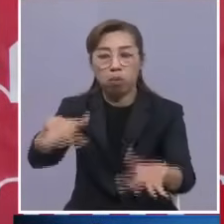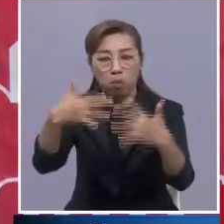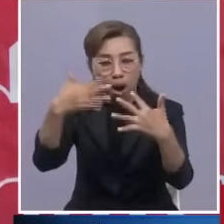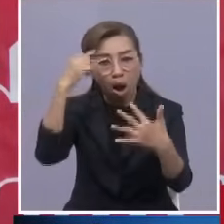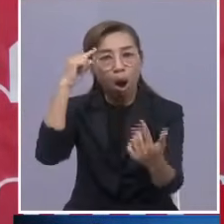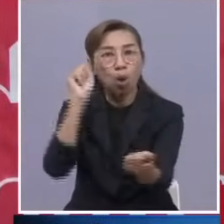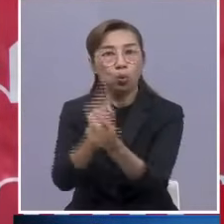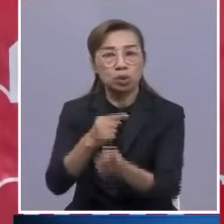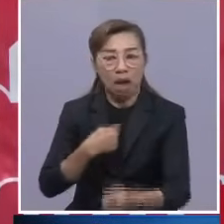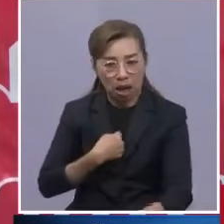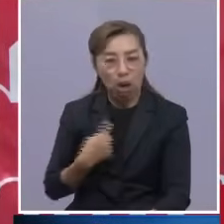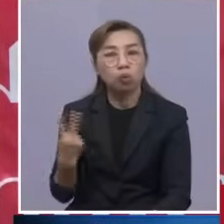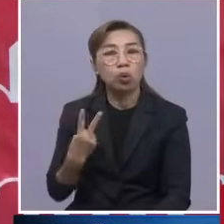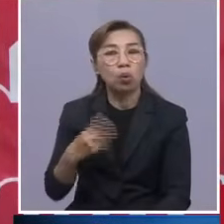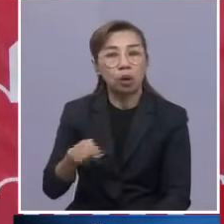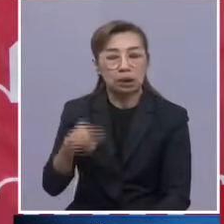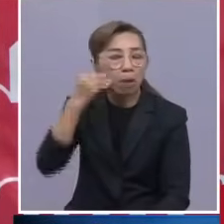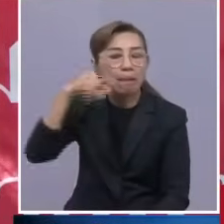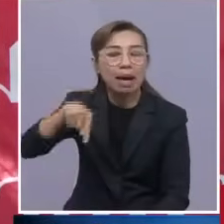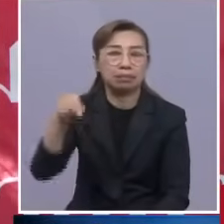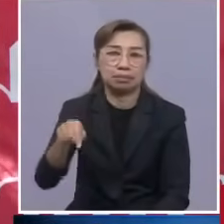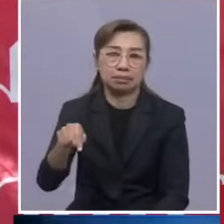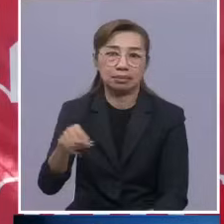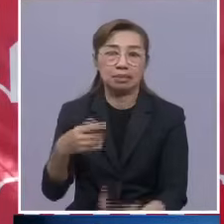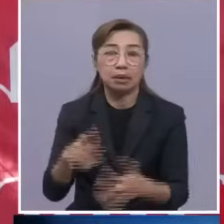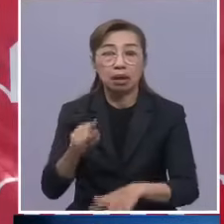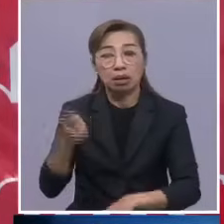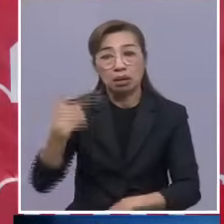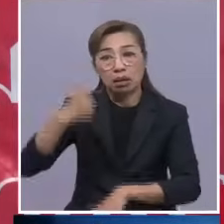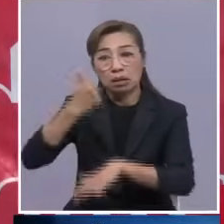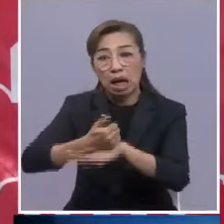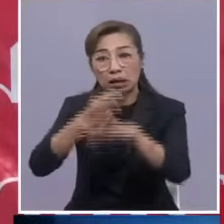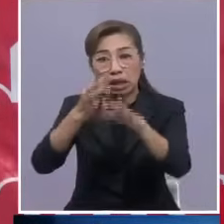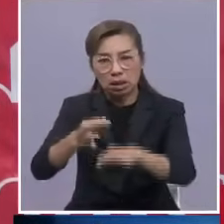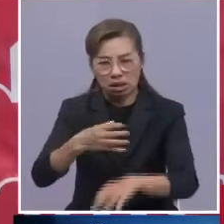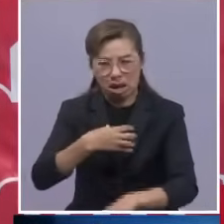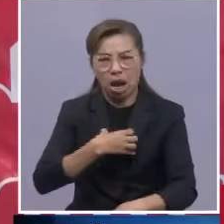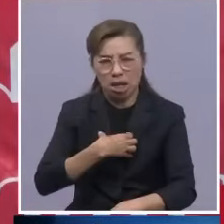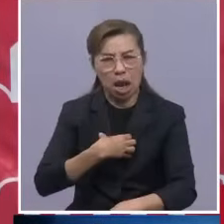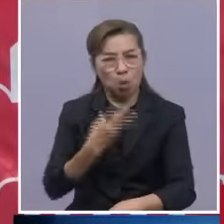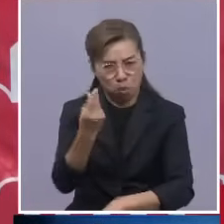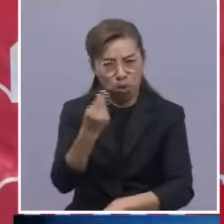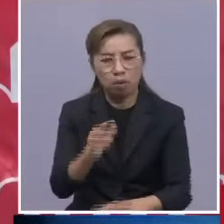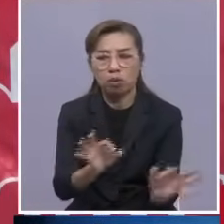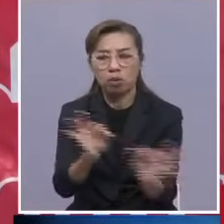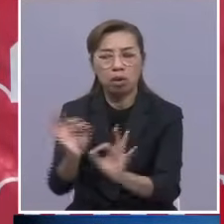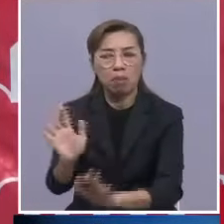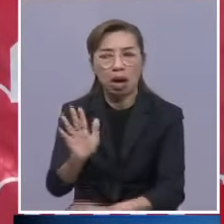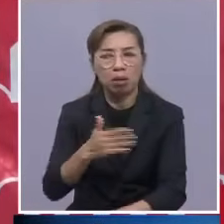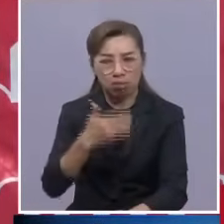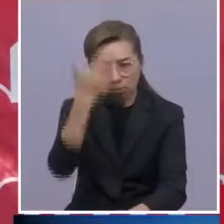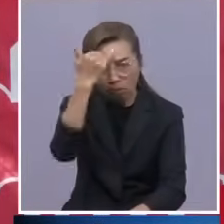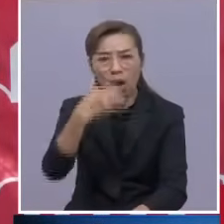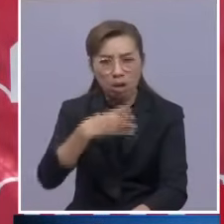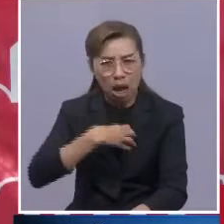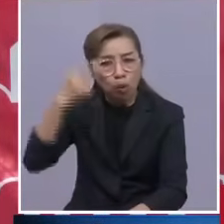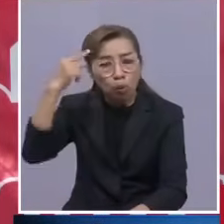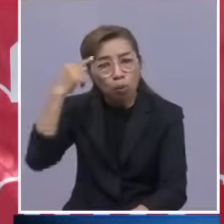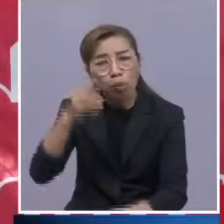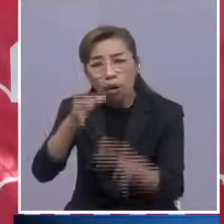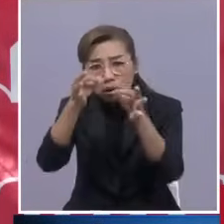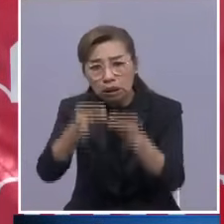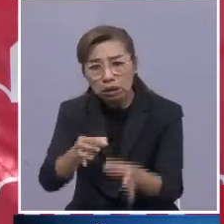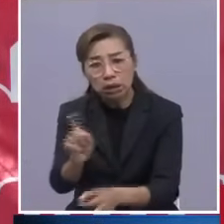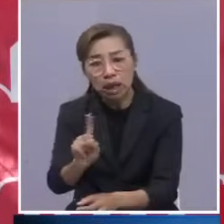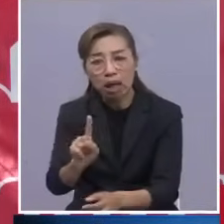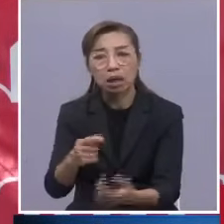แตนครับส่วนเรื่องของการฟังคำพิพากษาครับไม่อยากให้ศาลเลื่อนอีกแล้วเพราะว่าอยากรู้แล้วก็มองว่าไม่ว่าศาลจะตัดสินออ